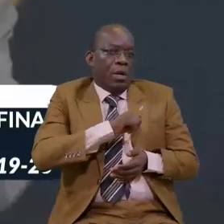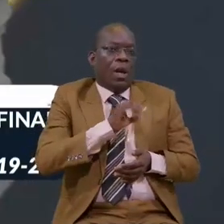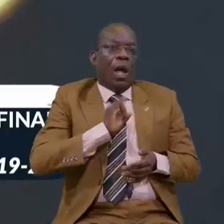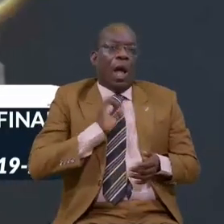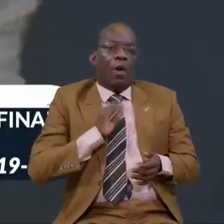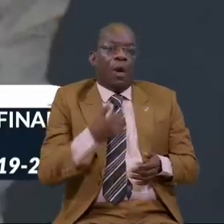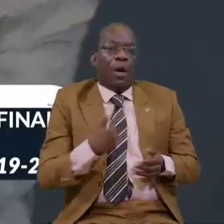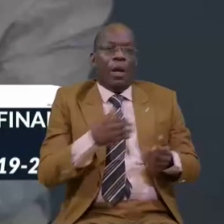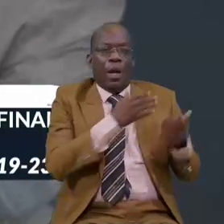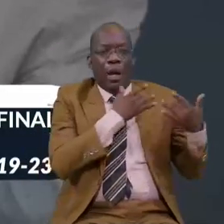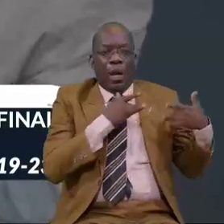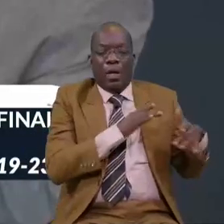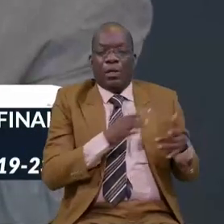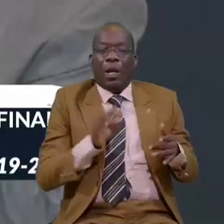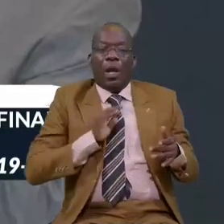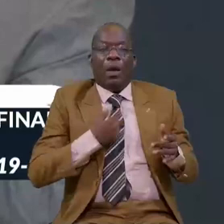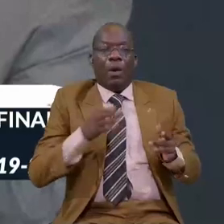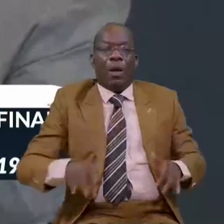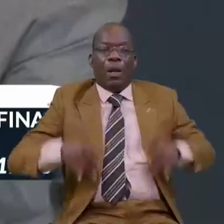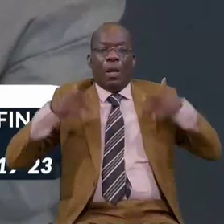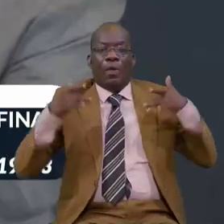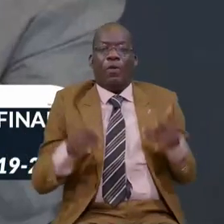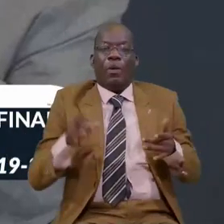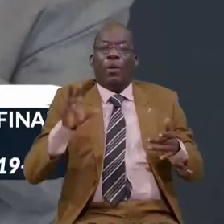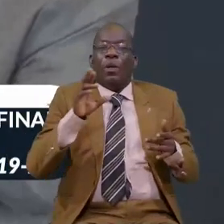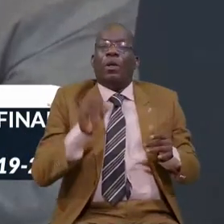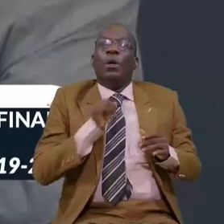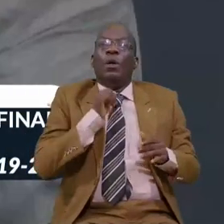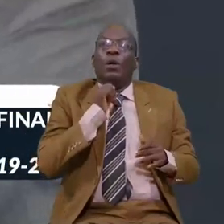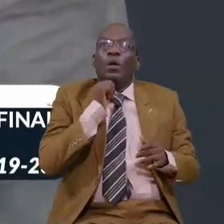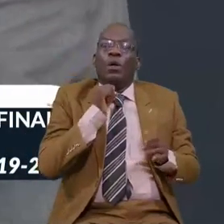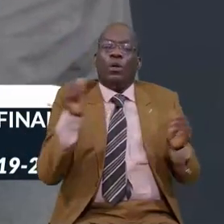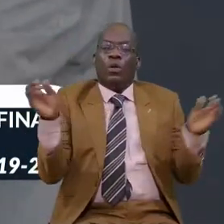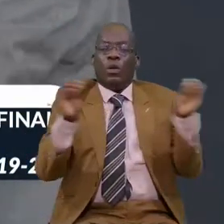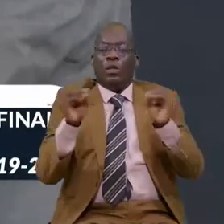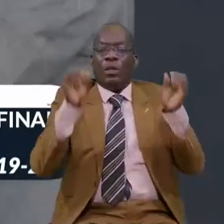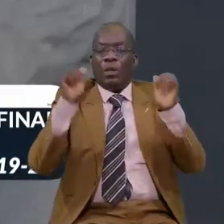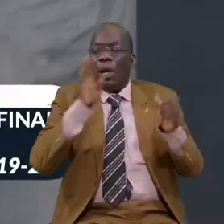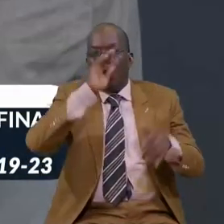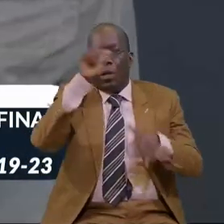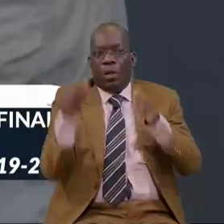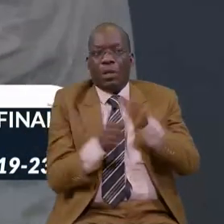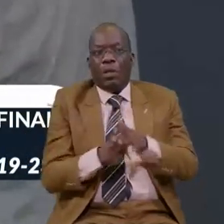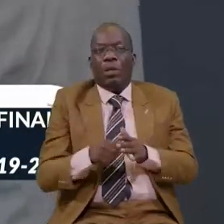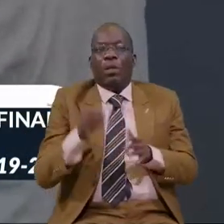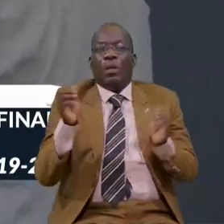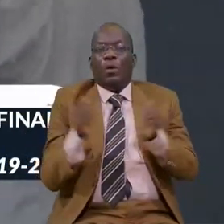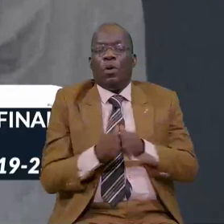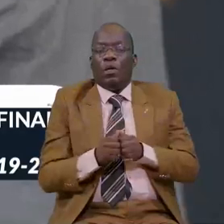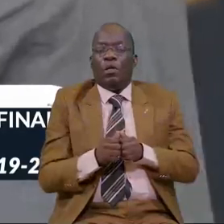C'est lui qui examine nos cœurs, nos vies. Et rien ne peut être